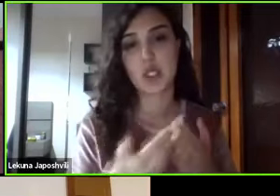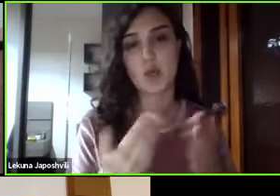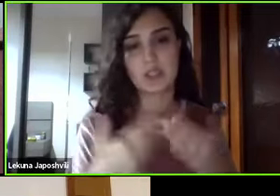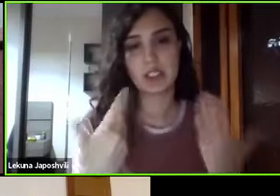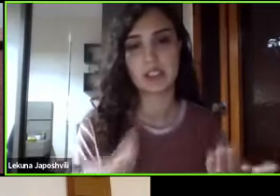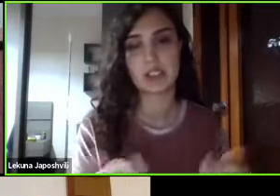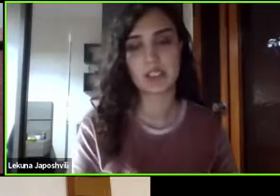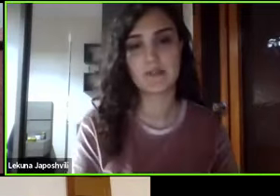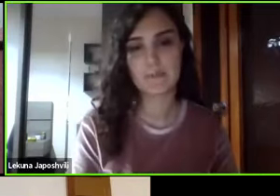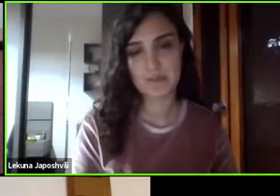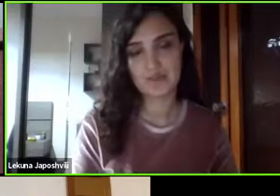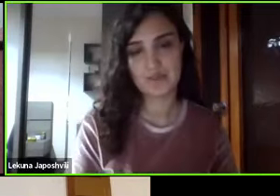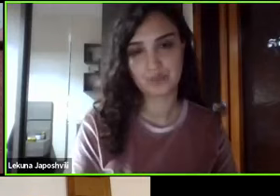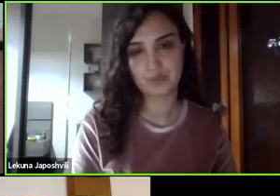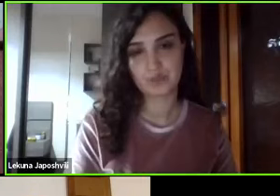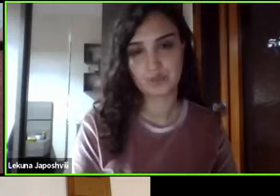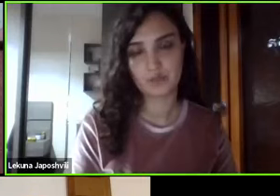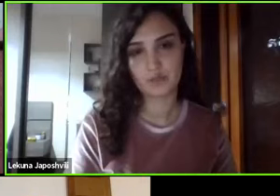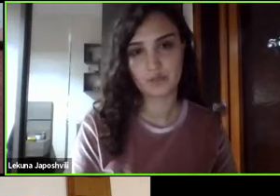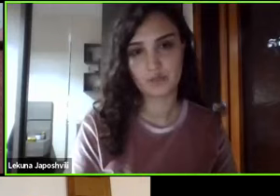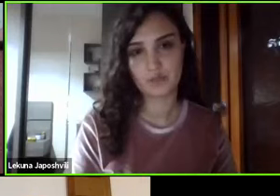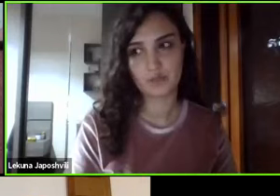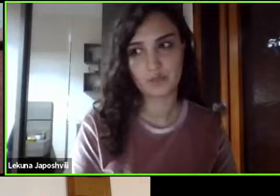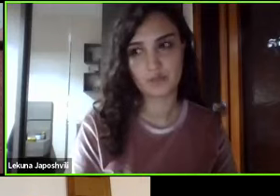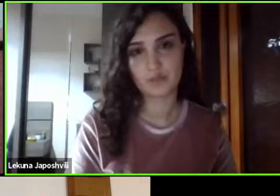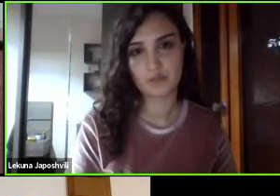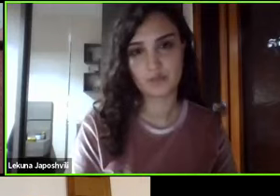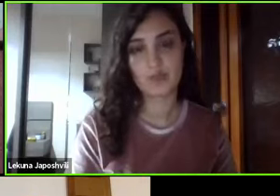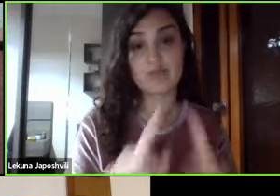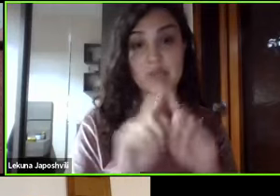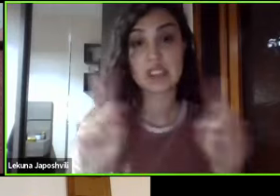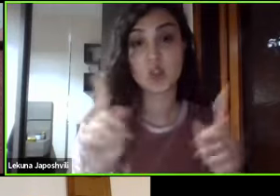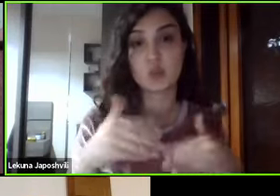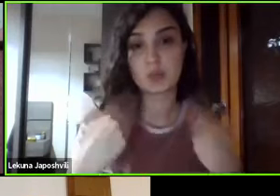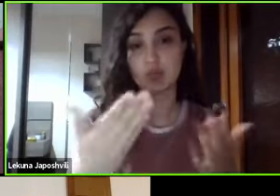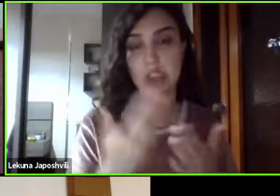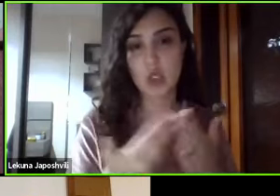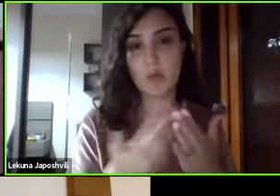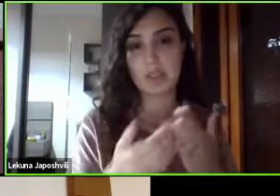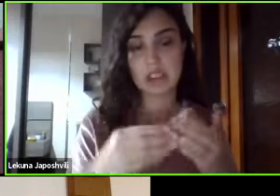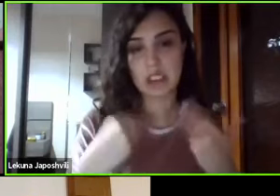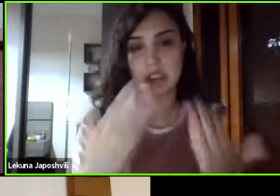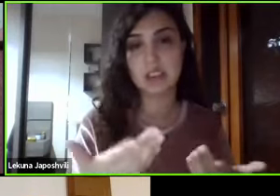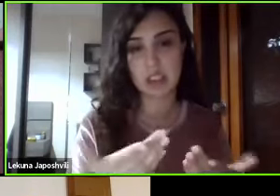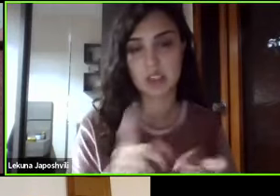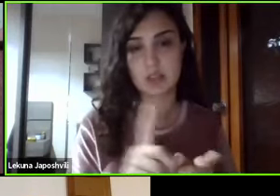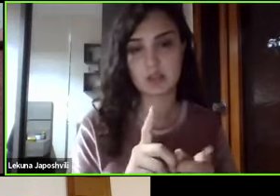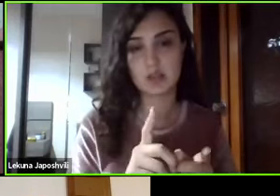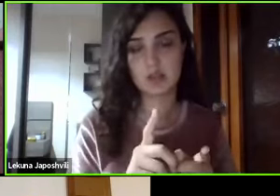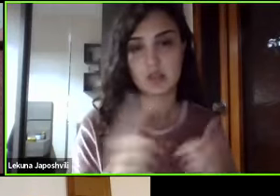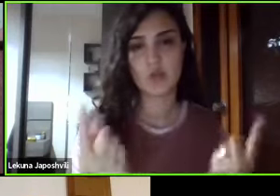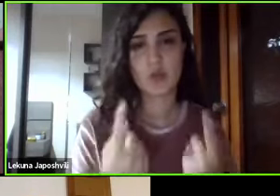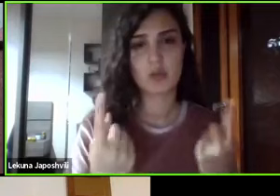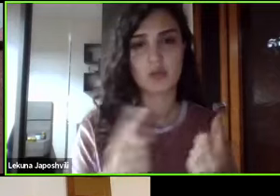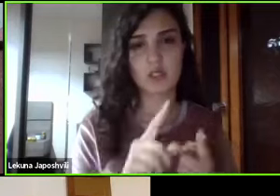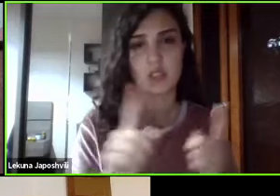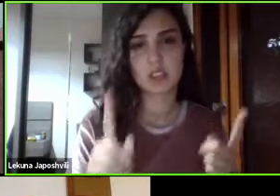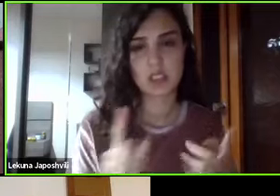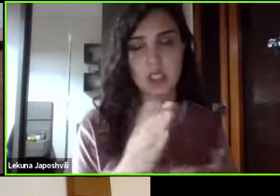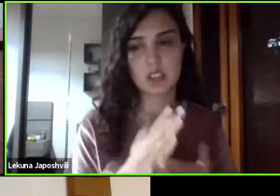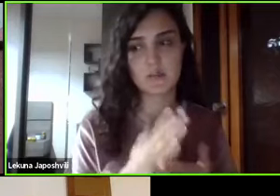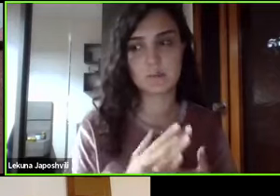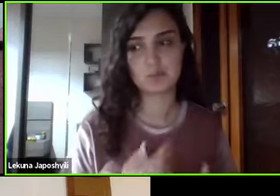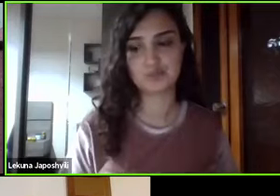რეკომენდაციას. იგი განსაკუთრებულ რეკომენდაციას მე ვერ მიცემ, ჩეულებრივი რაც